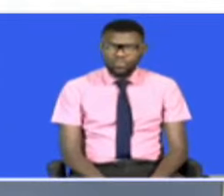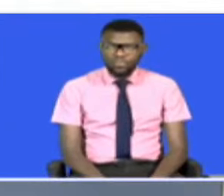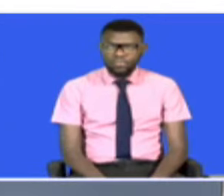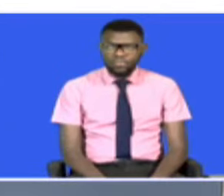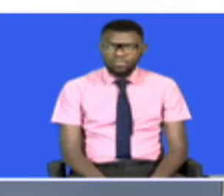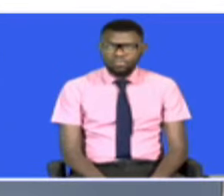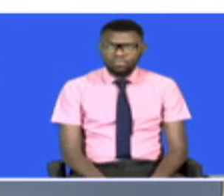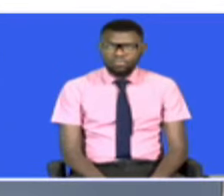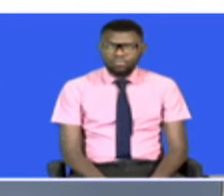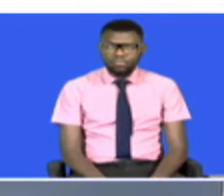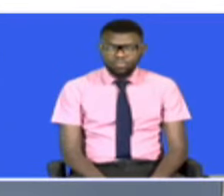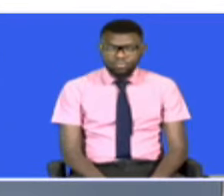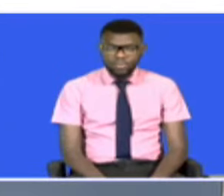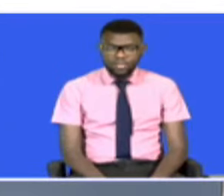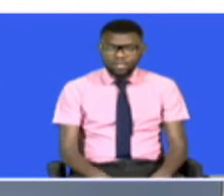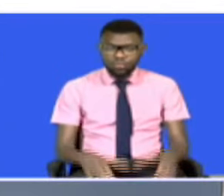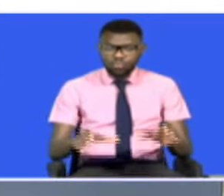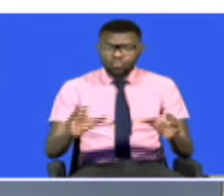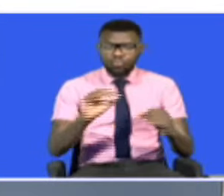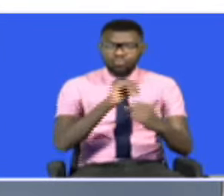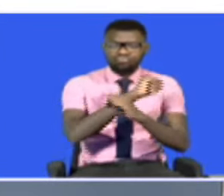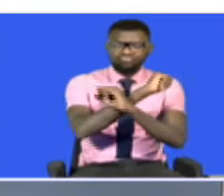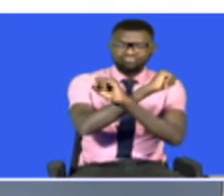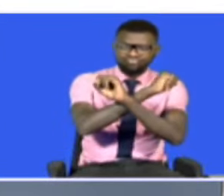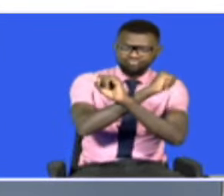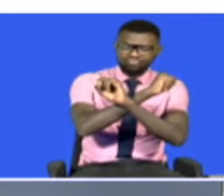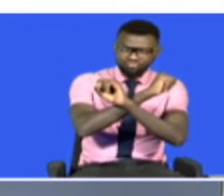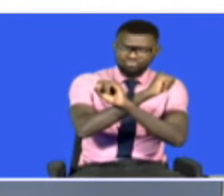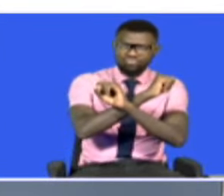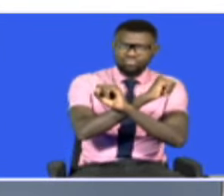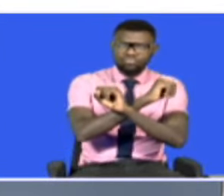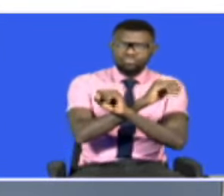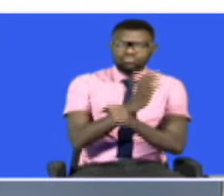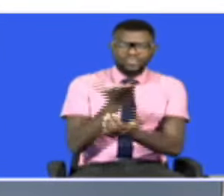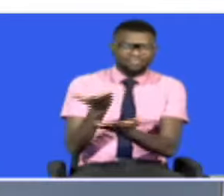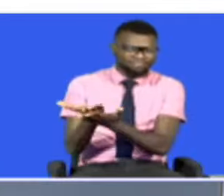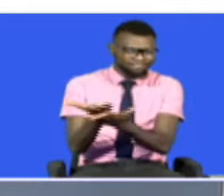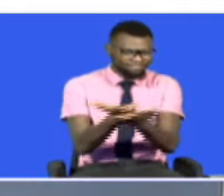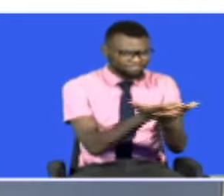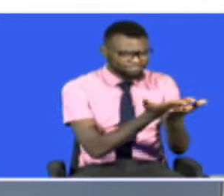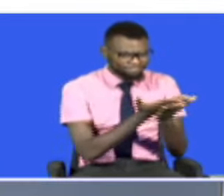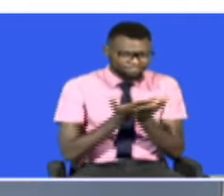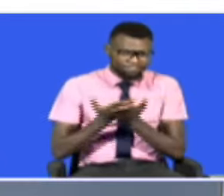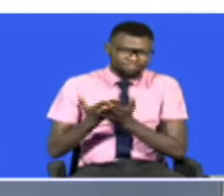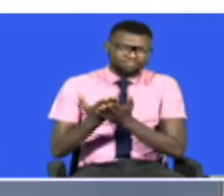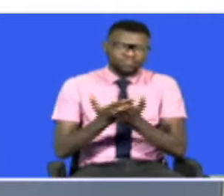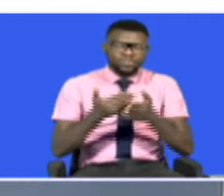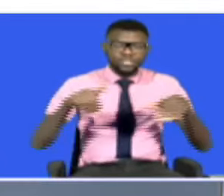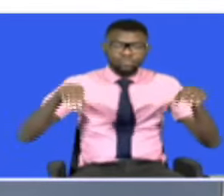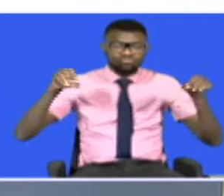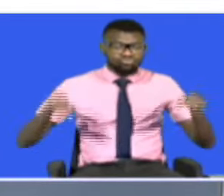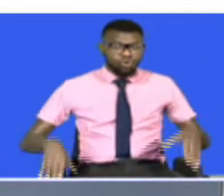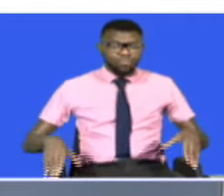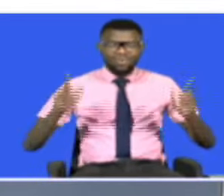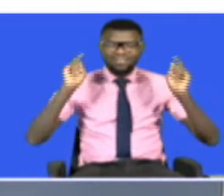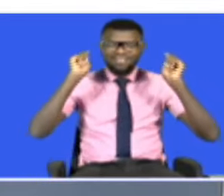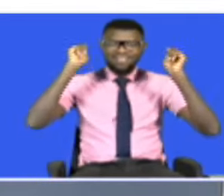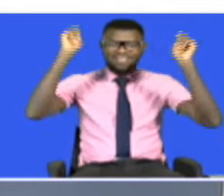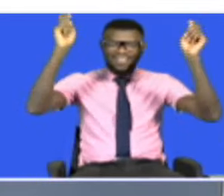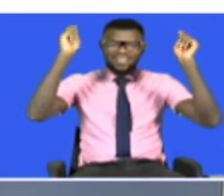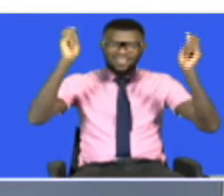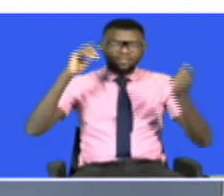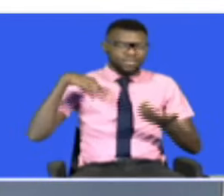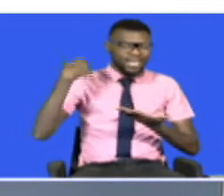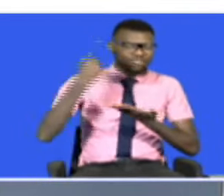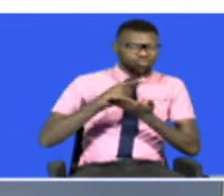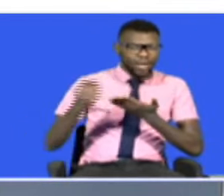Leo kwa vijana wa Gen Z kusitisha mipango yao ya maandamano siku ya Jumanne wiki ijayo, huku Naibu Rais Rigathi Gachagua